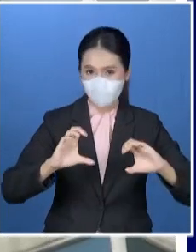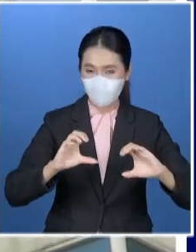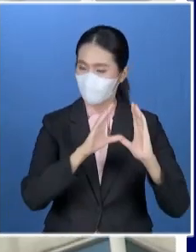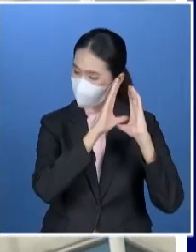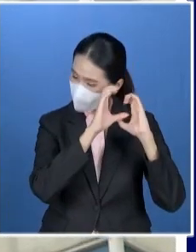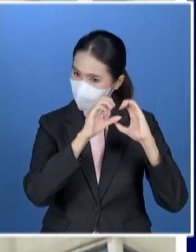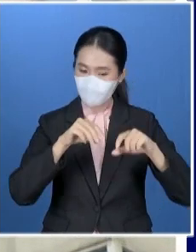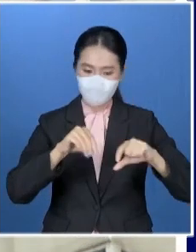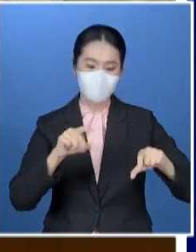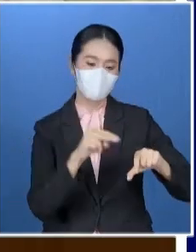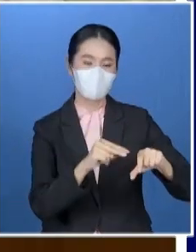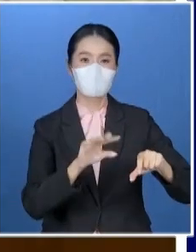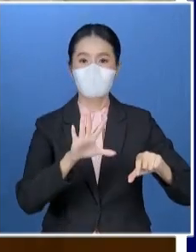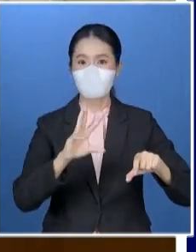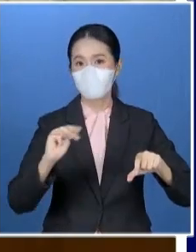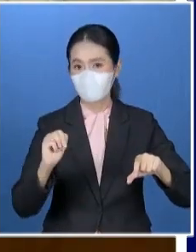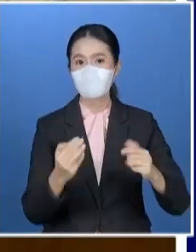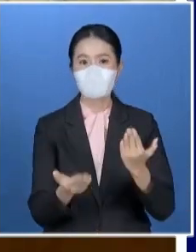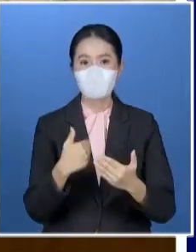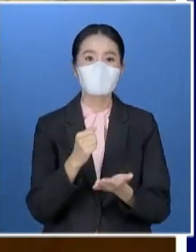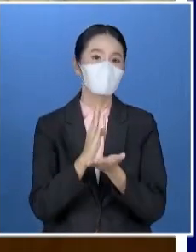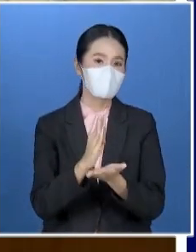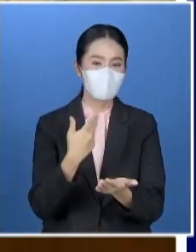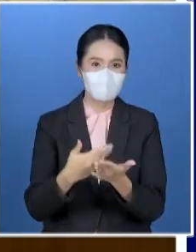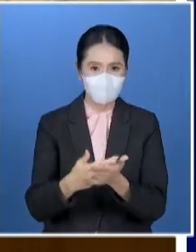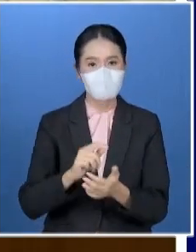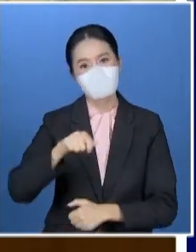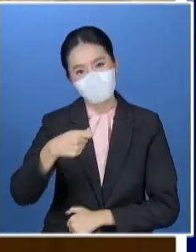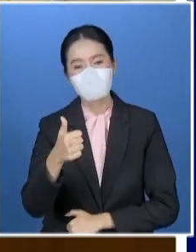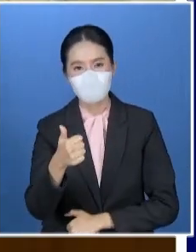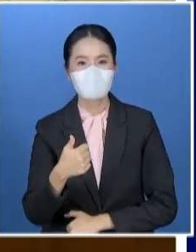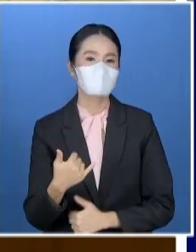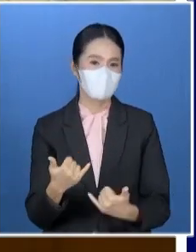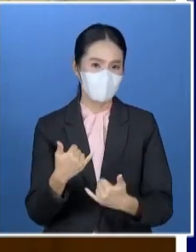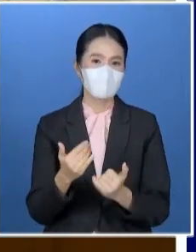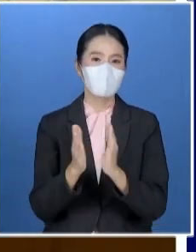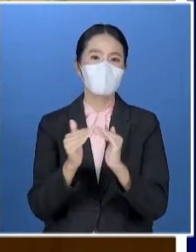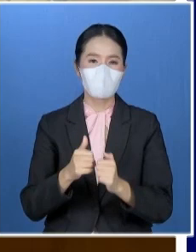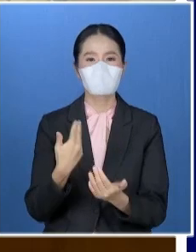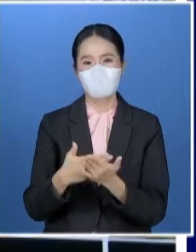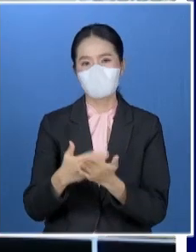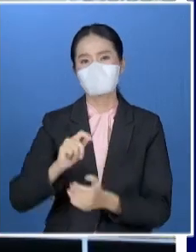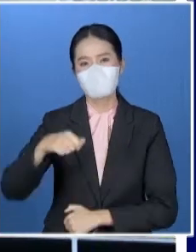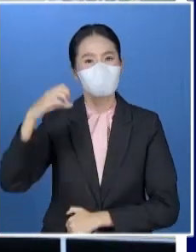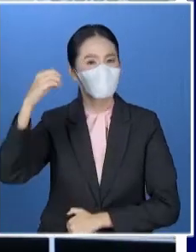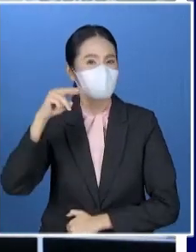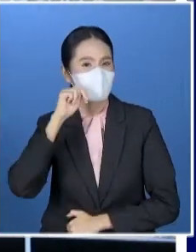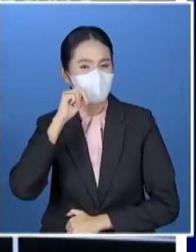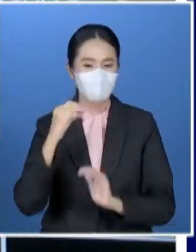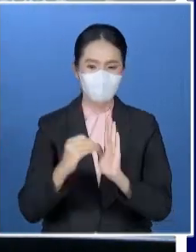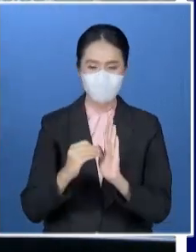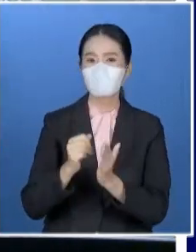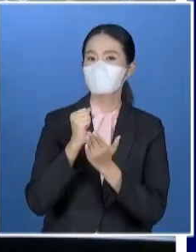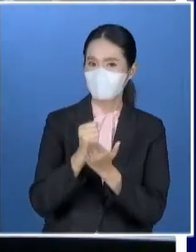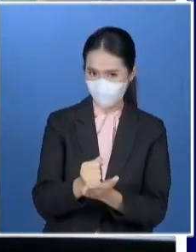าห่มปลั๊กไฟ3ตาที่ยาว5เมตรหรือมาบริจาคค่าน้ำค่าไฟก็ได้เพราะที่นี่เนี่ยวัดส่วนใหญ่ก็จะแบกรับตรงนี้แล้วกทมก็บอกว่าเดี๋ยว